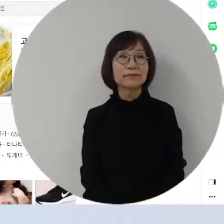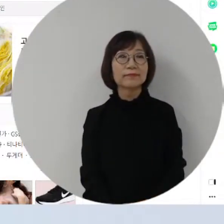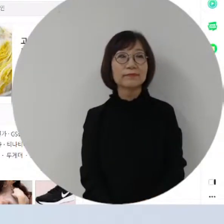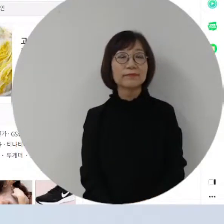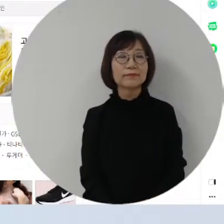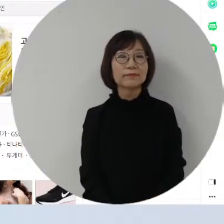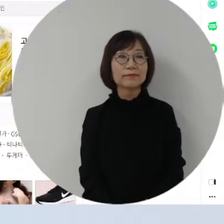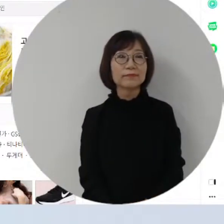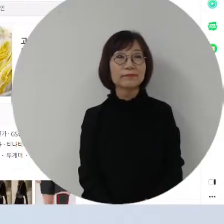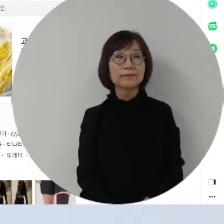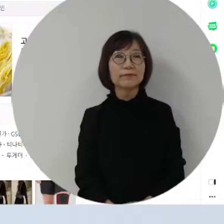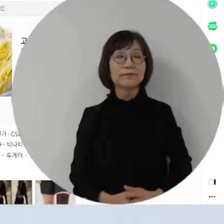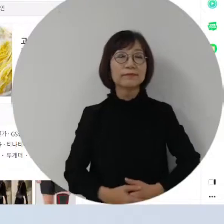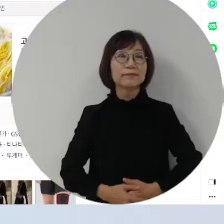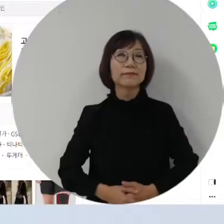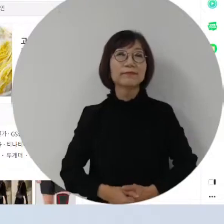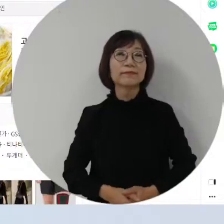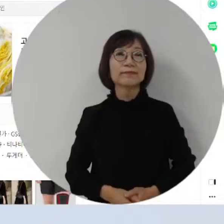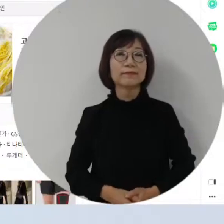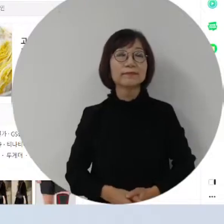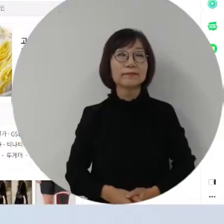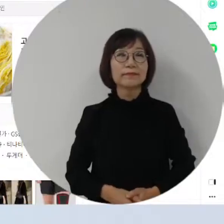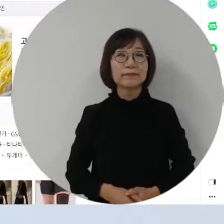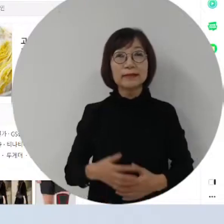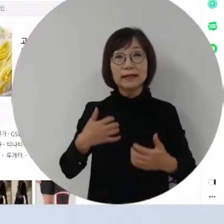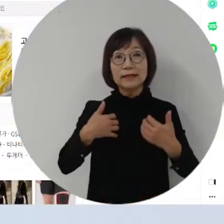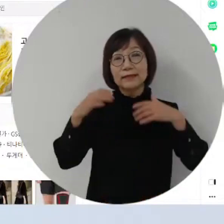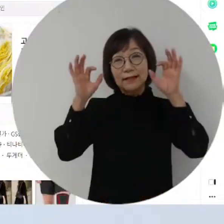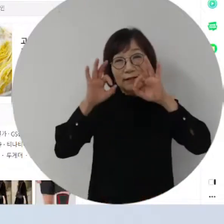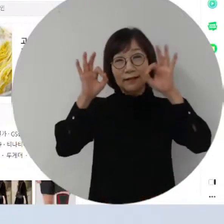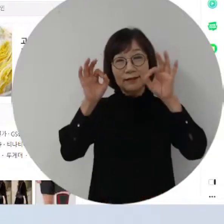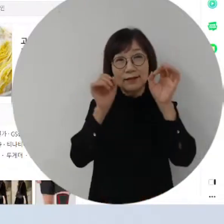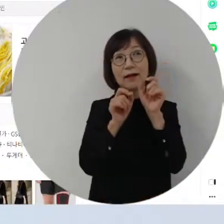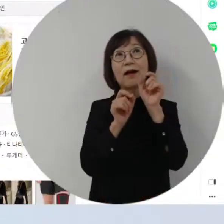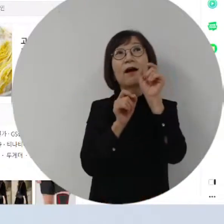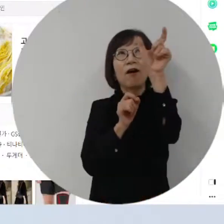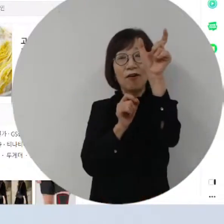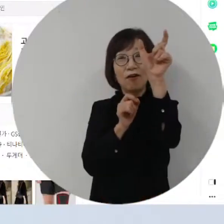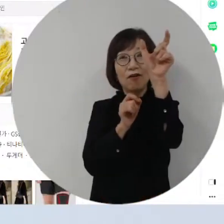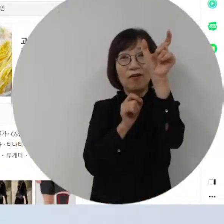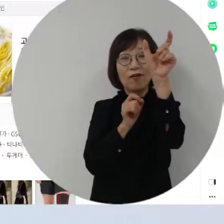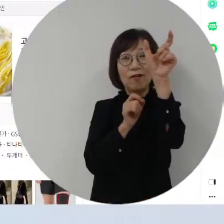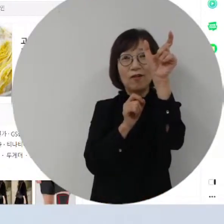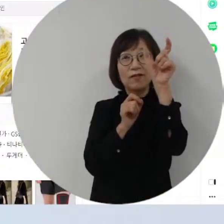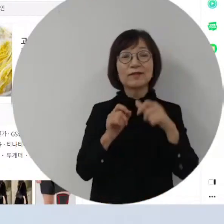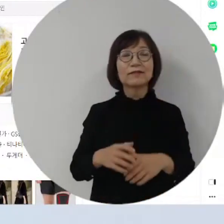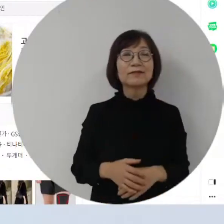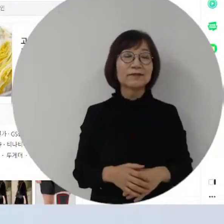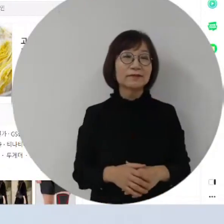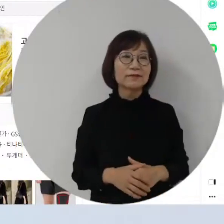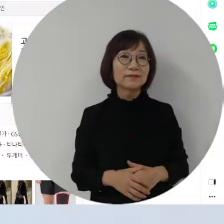그랬더니 이렇게 곧바로 즐겨찾기로 추가가 됐어요.